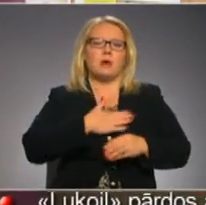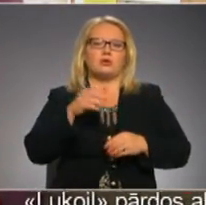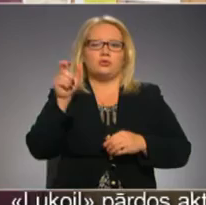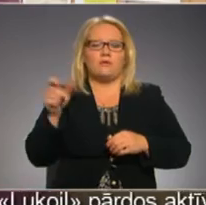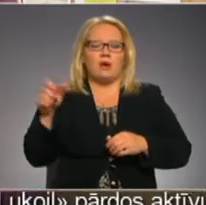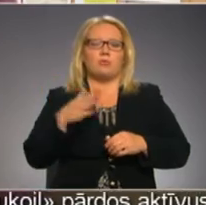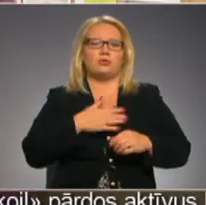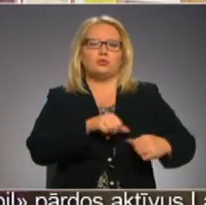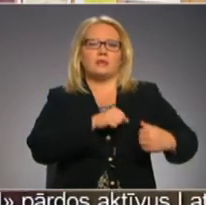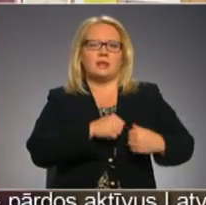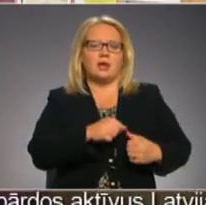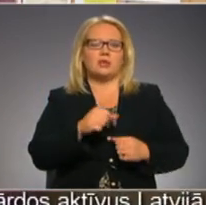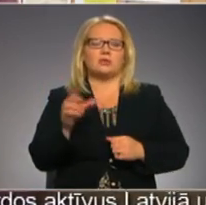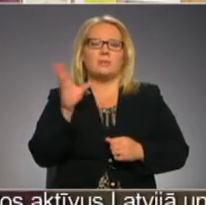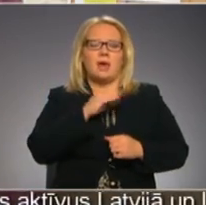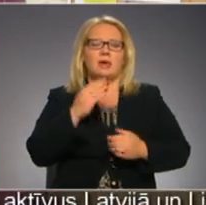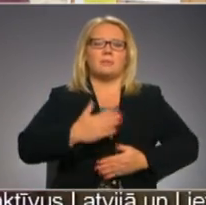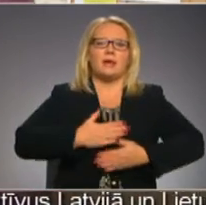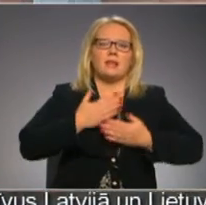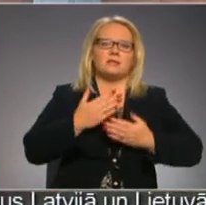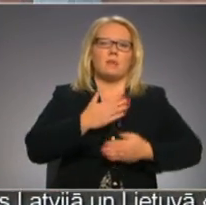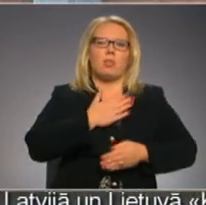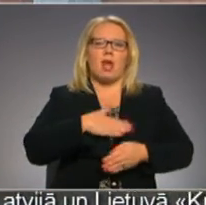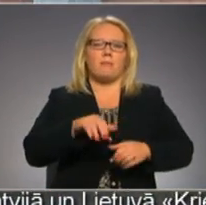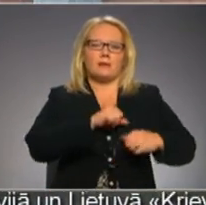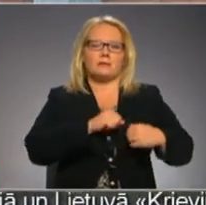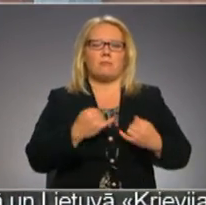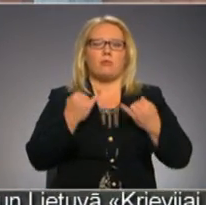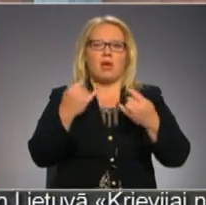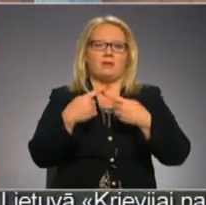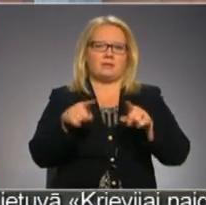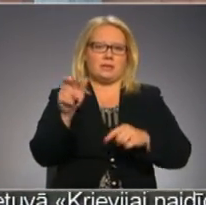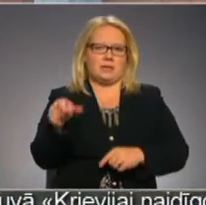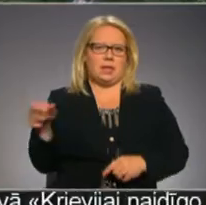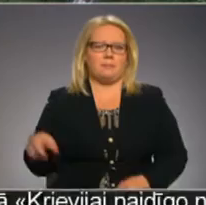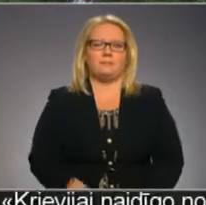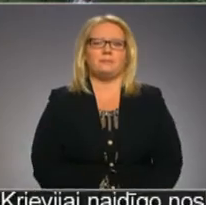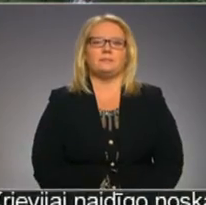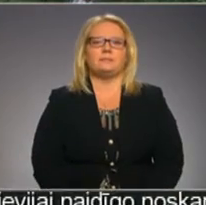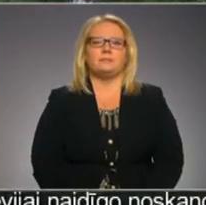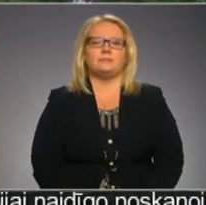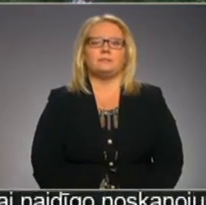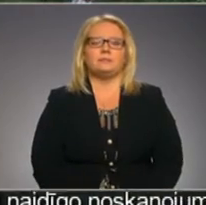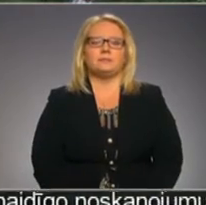un spējā savu mīlestību un labestību dāvāt citiem. Ausmas Prukta, Roberts Kalniņš, Latgales reģionālā televīzija.